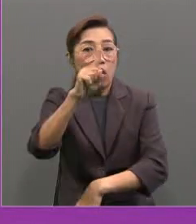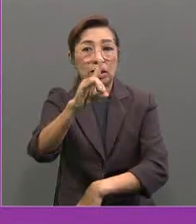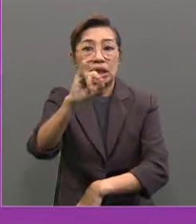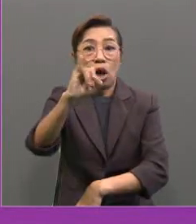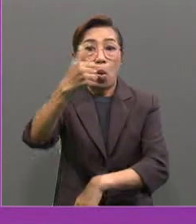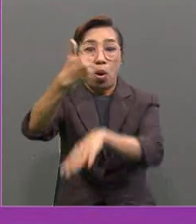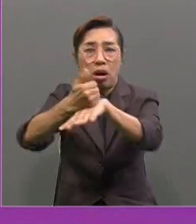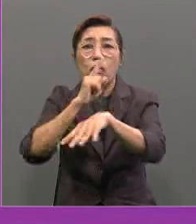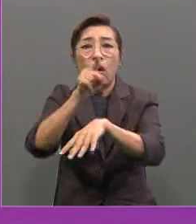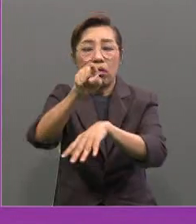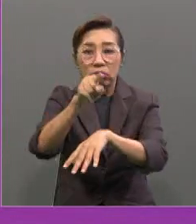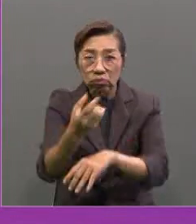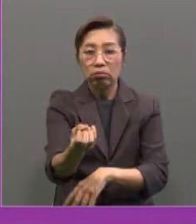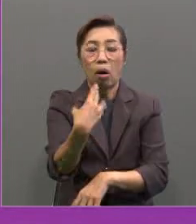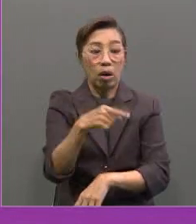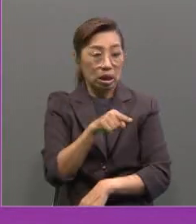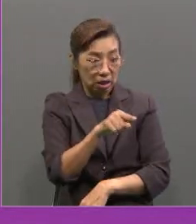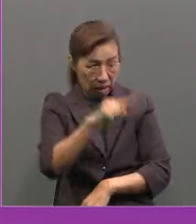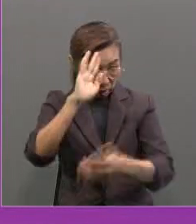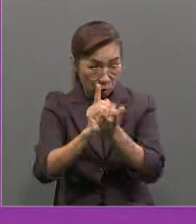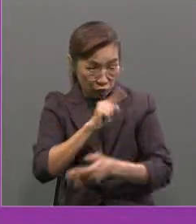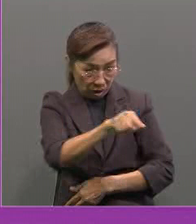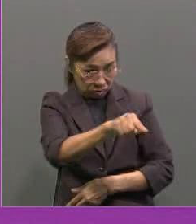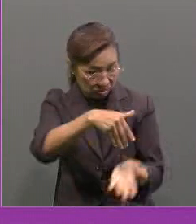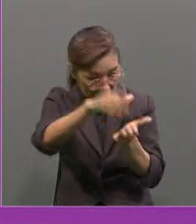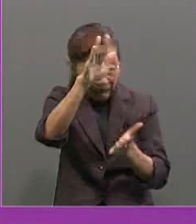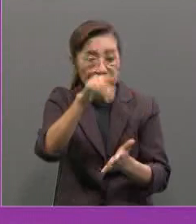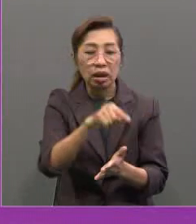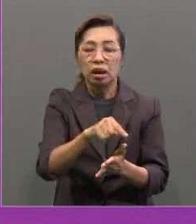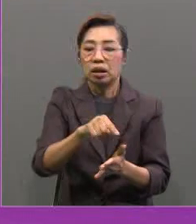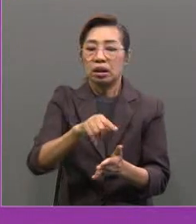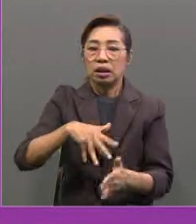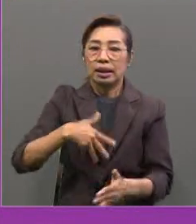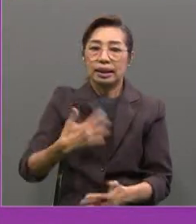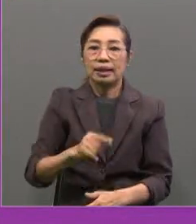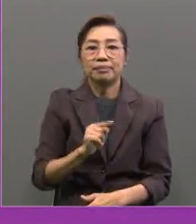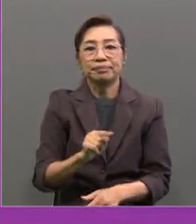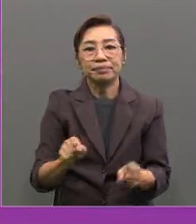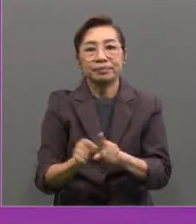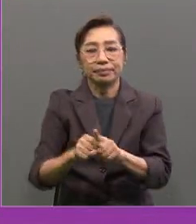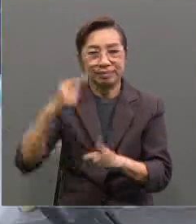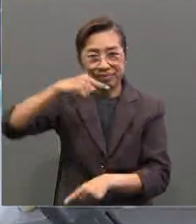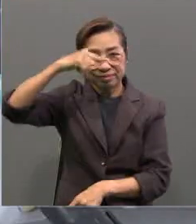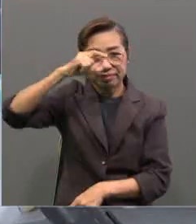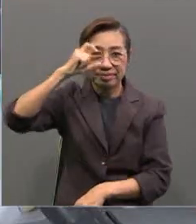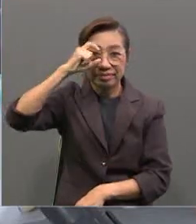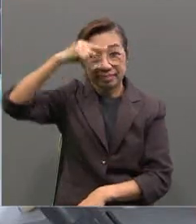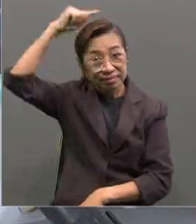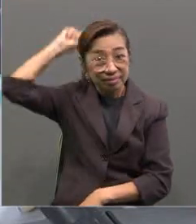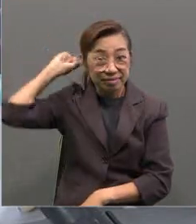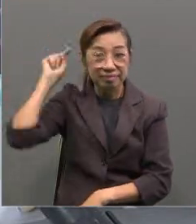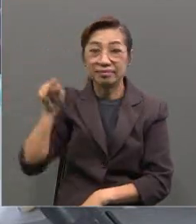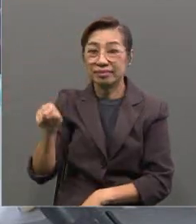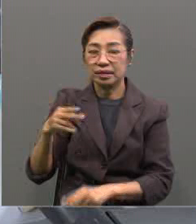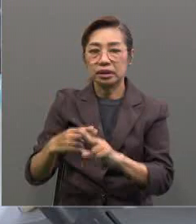ลับถูกคมขู่ครับว่าหากไปแจ้งความนั้นจะถูกไล่ออกทันทีเรื่องนี้ครับนายอัจฉริยะเรืองรัตน